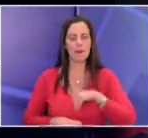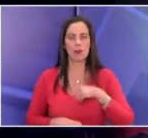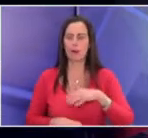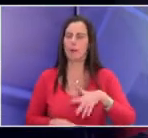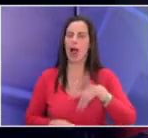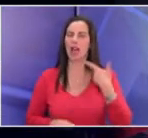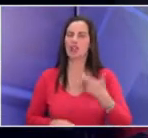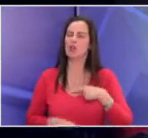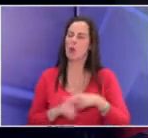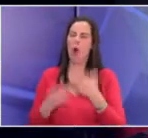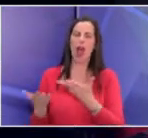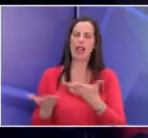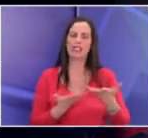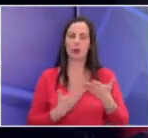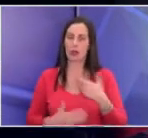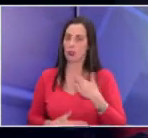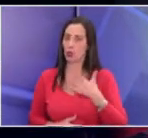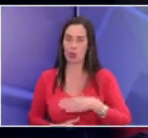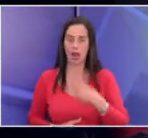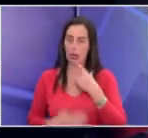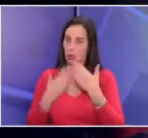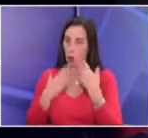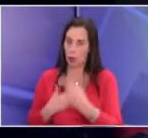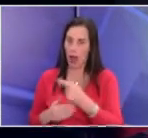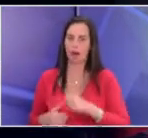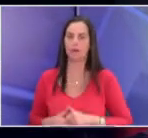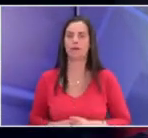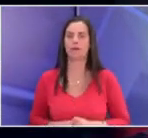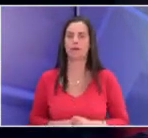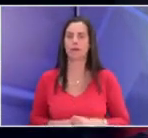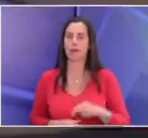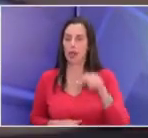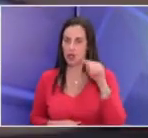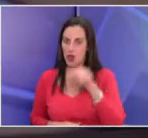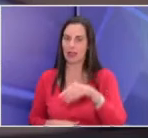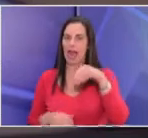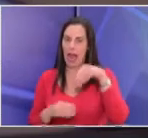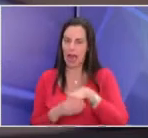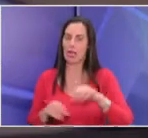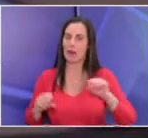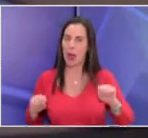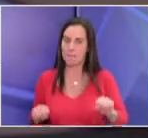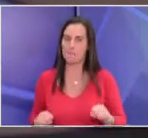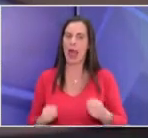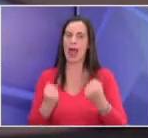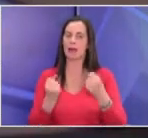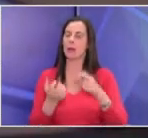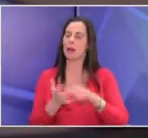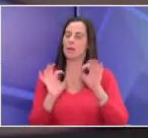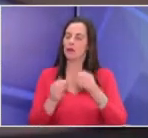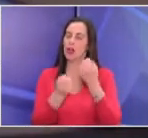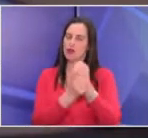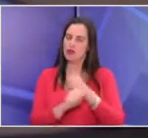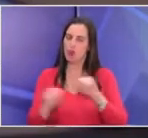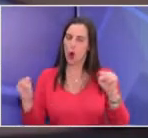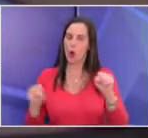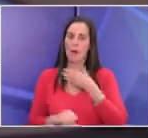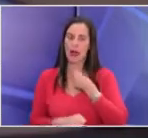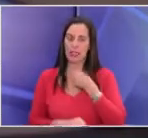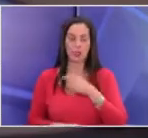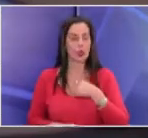ככה והוא ככה, ונשאיר מישהו משלנו במקום מסוכן.